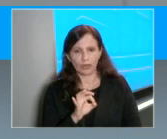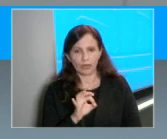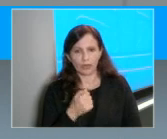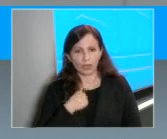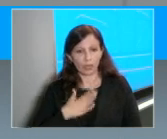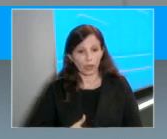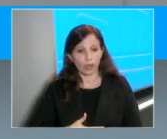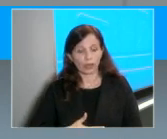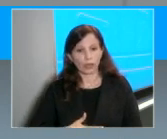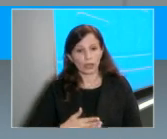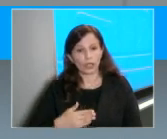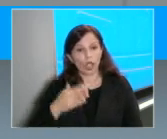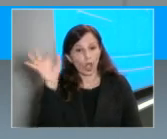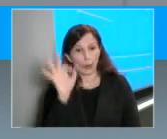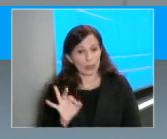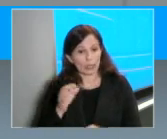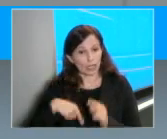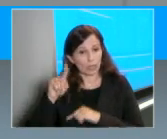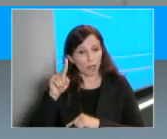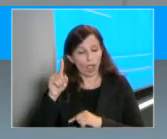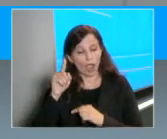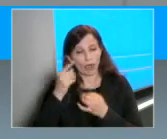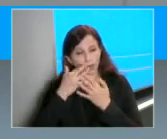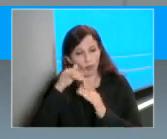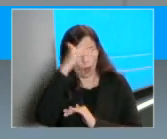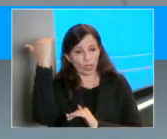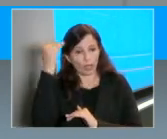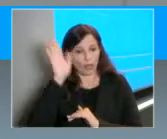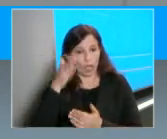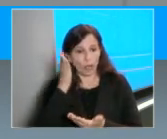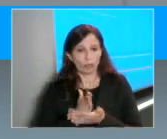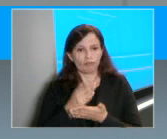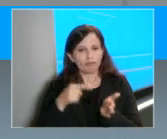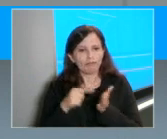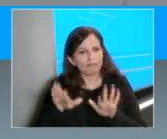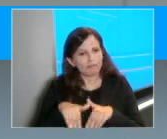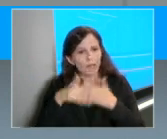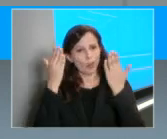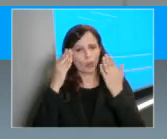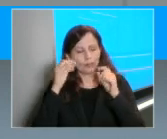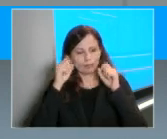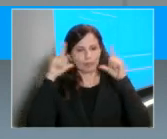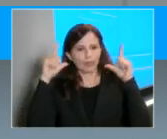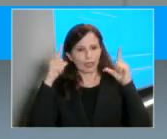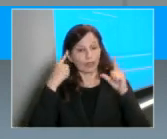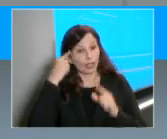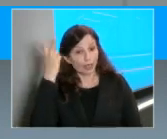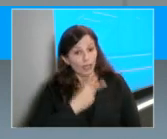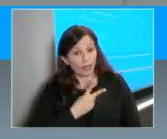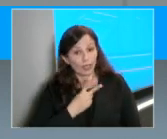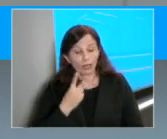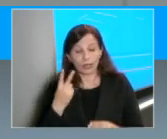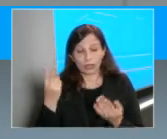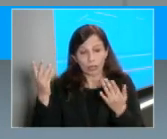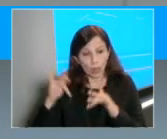רוצה לראות אחוזי הצבעה גבוהים. נכון. הייתי רוצה לראות הכרעה ברורה. נכון. כדי שנקום בבוקר ונבין שגם אם משהו מנוגד לדעותינו, לחילופין משהו